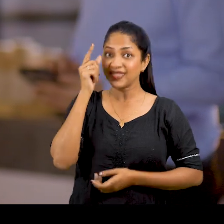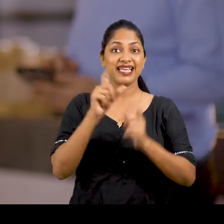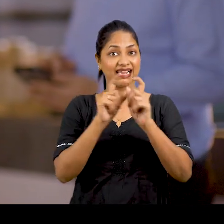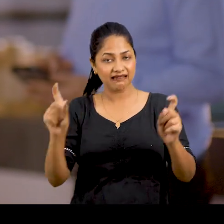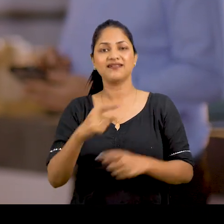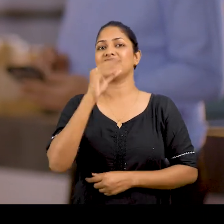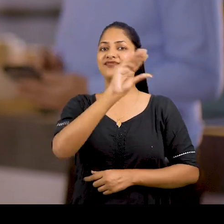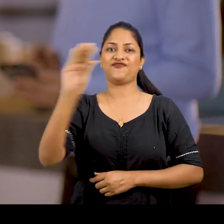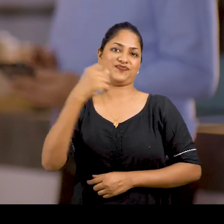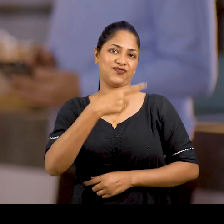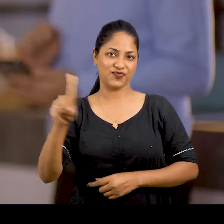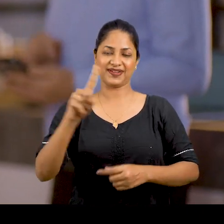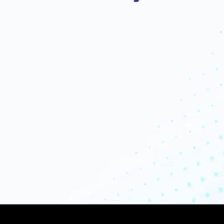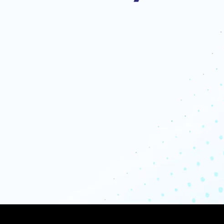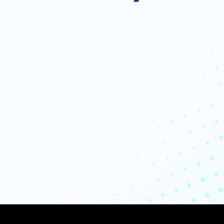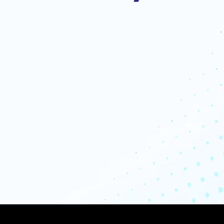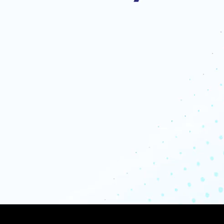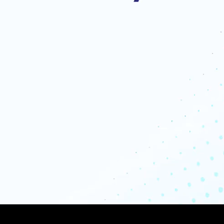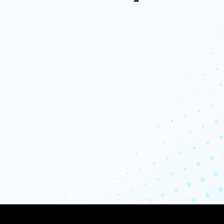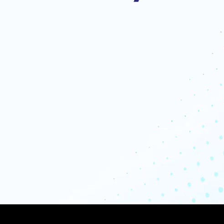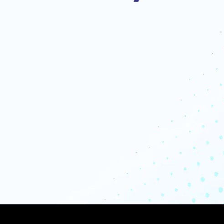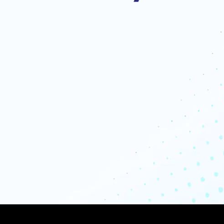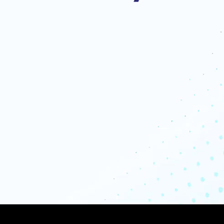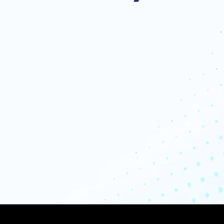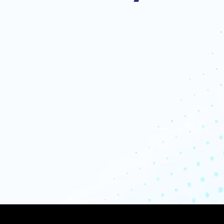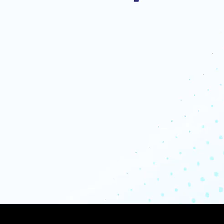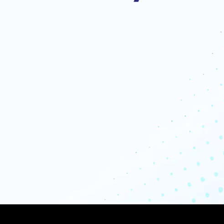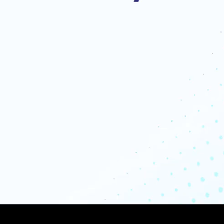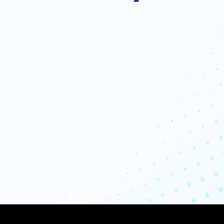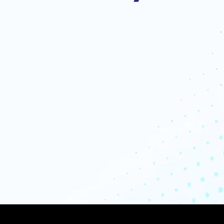తెలివిగా ఉండు, తెలివిగా పెట్టుబడి పెట్టు. An investor awareness initiative by SEBI.